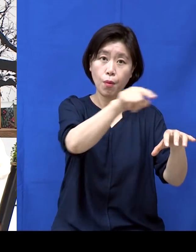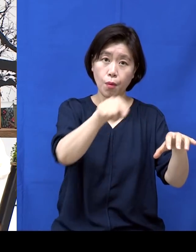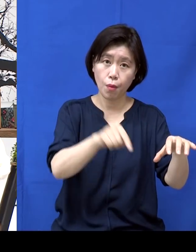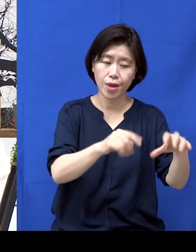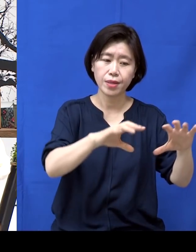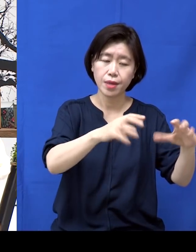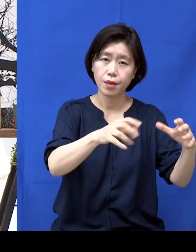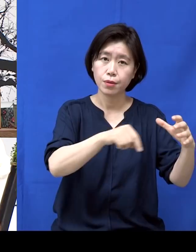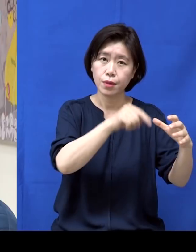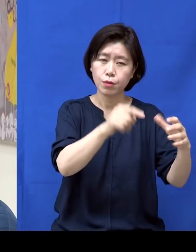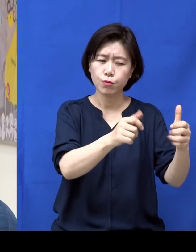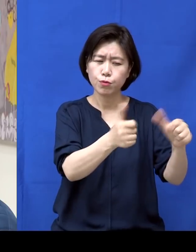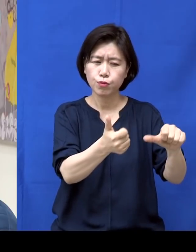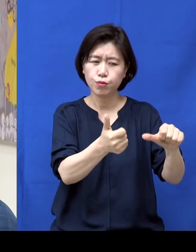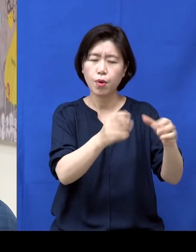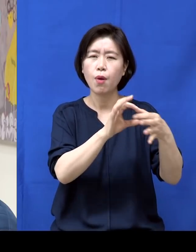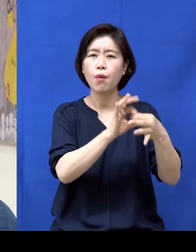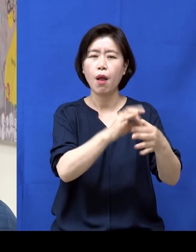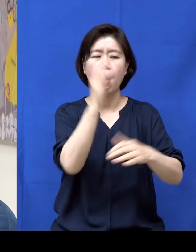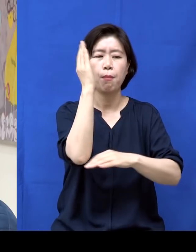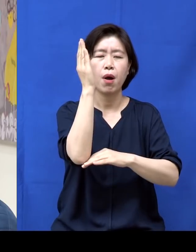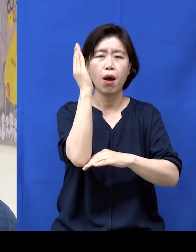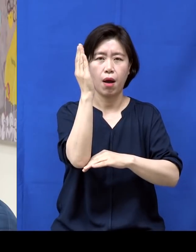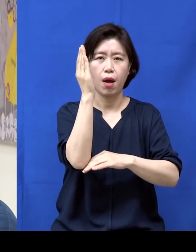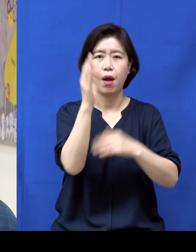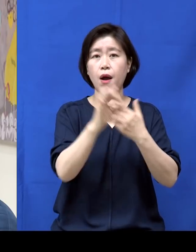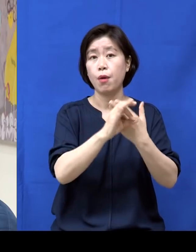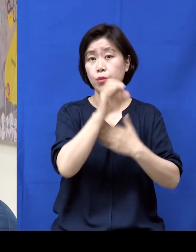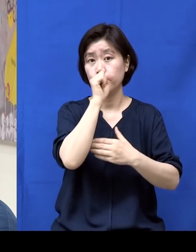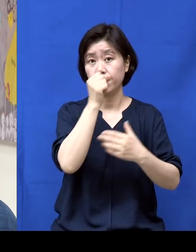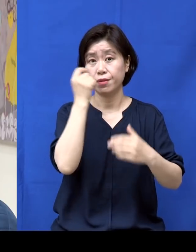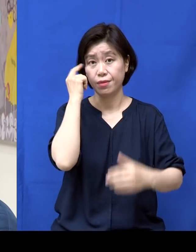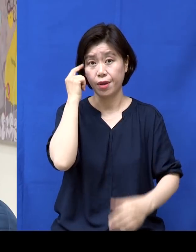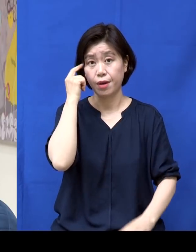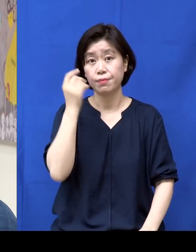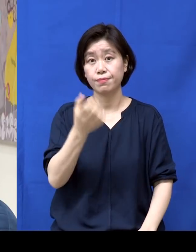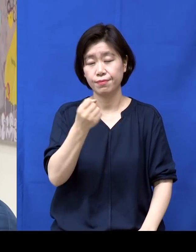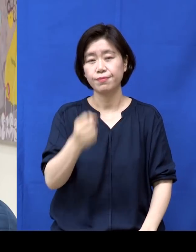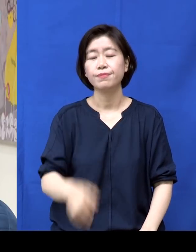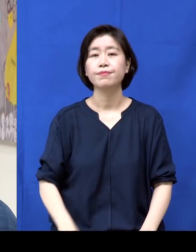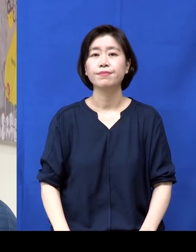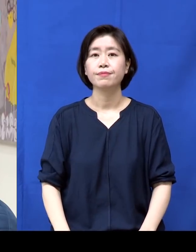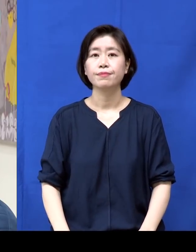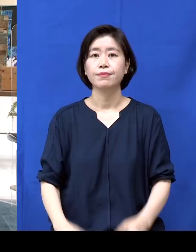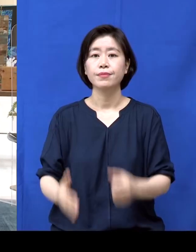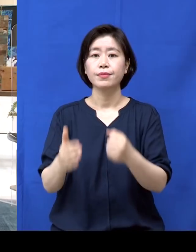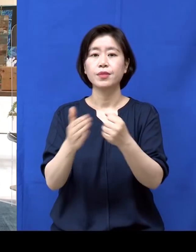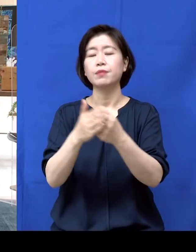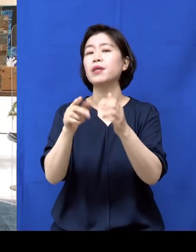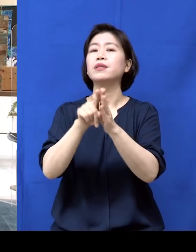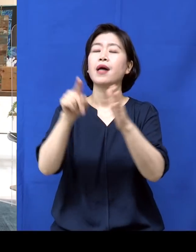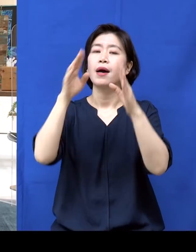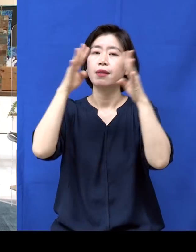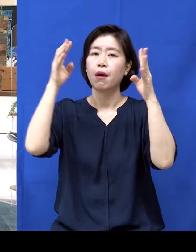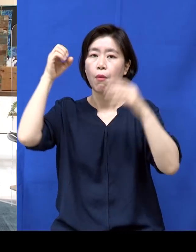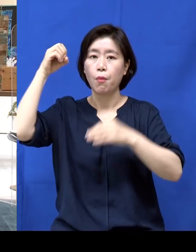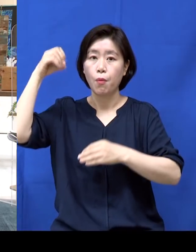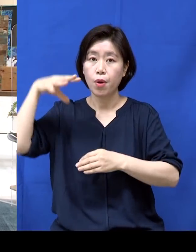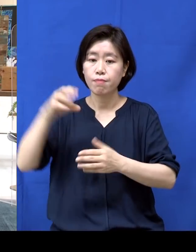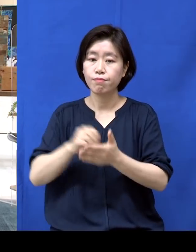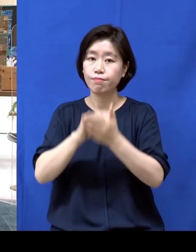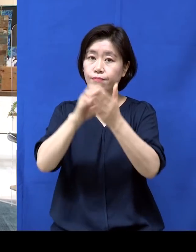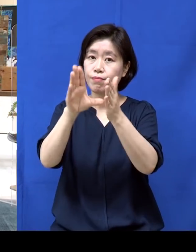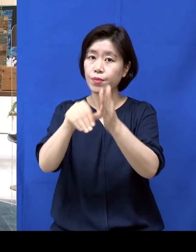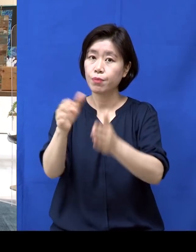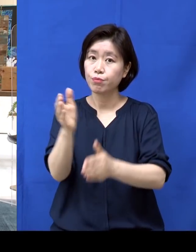생각을 하게 된 거, 그게 죽음의 목회라는 타이틀을 갖게 된 거죠. 네. 그래서 신대원 들어갈 때부터 네. 어떻게